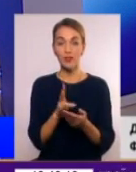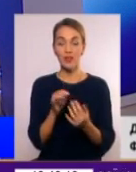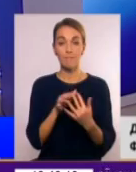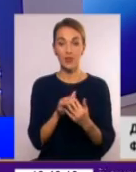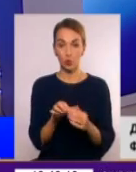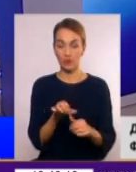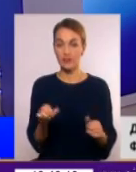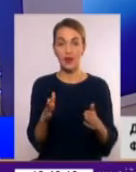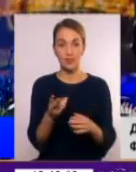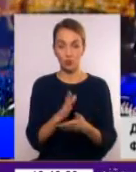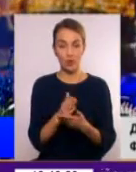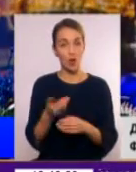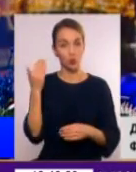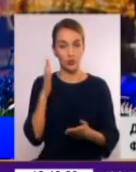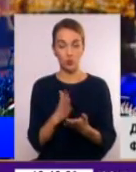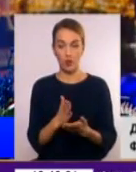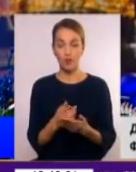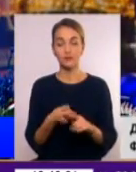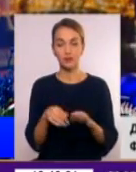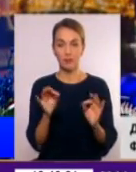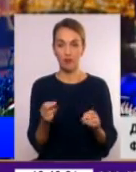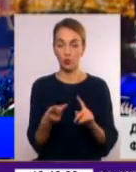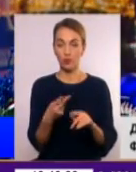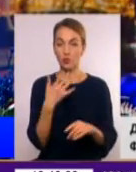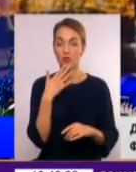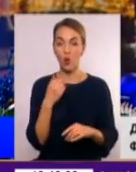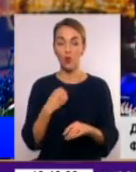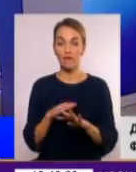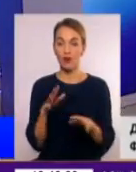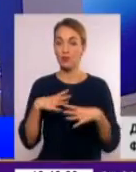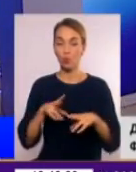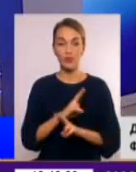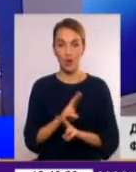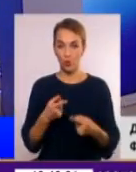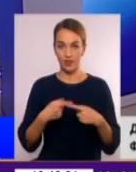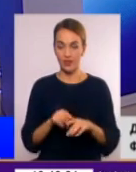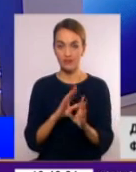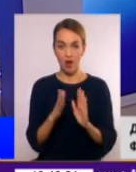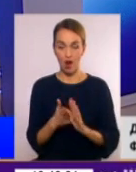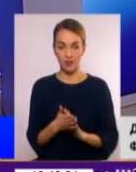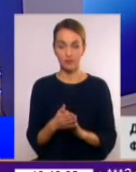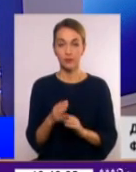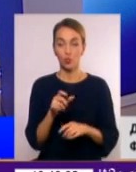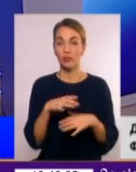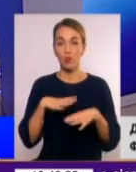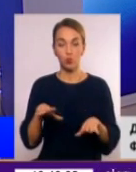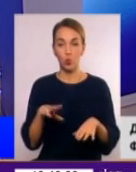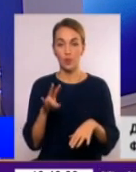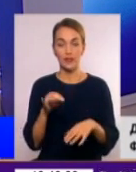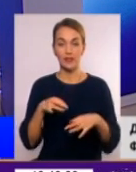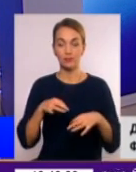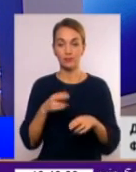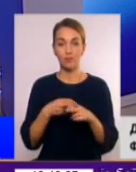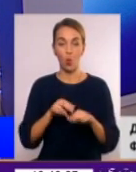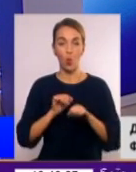вони не стоять, а тоді вони стояли, це правда. Друге, у Національної гвардії не було ніякої техніки взагалі. У неї не було ні